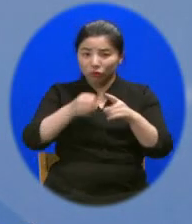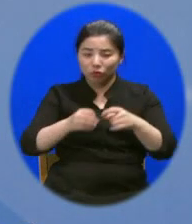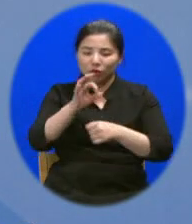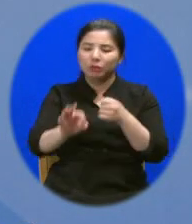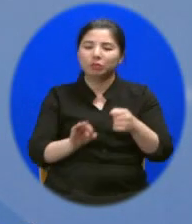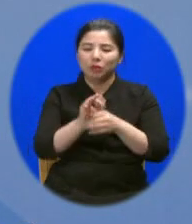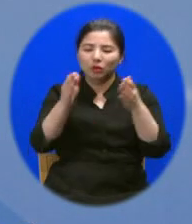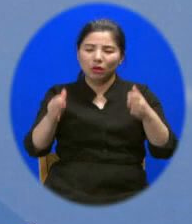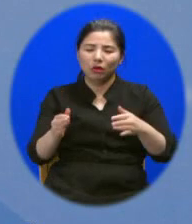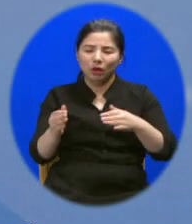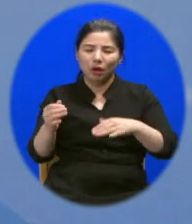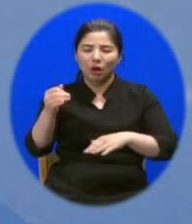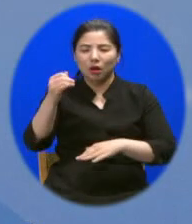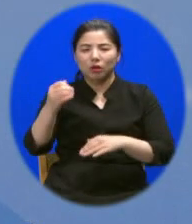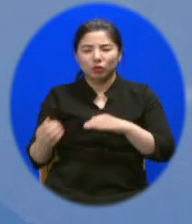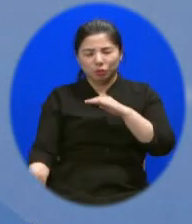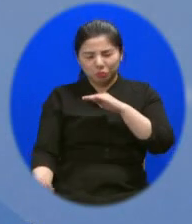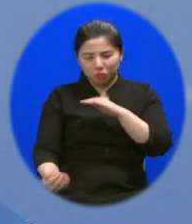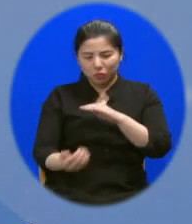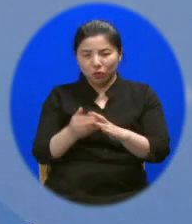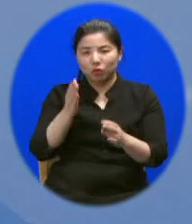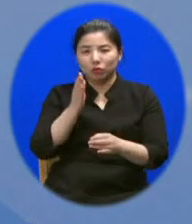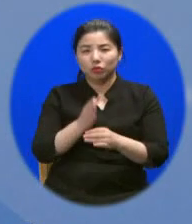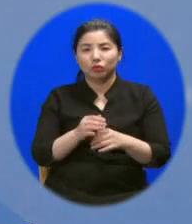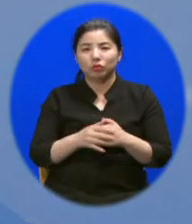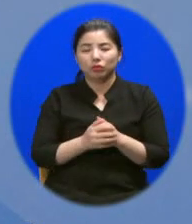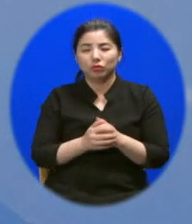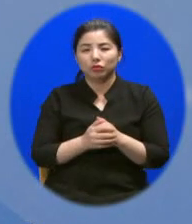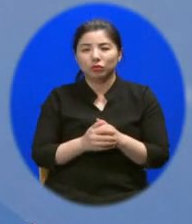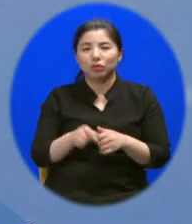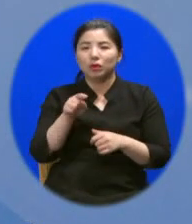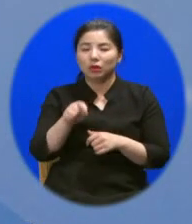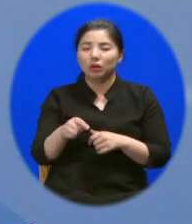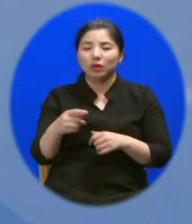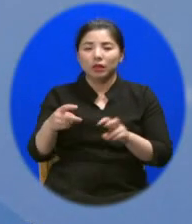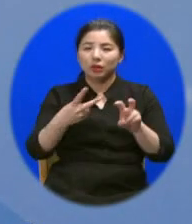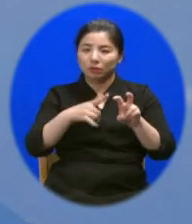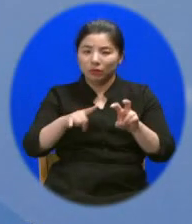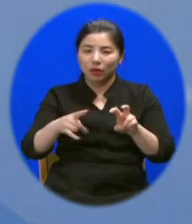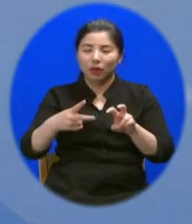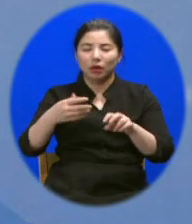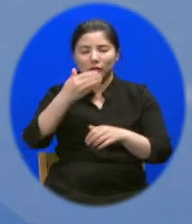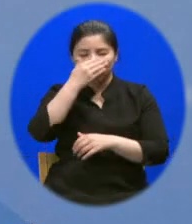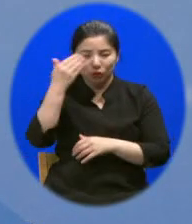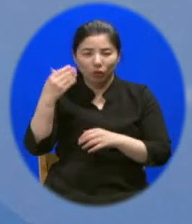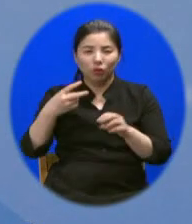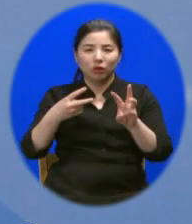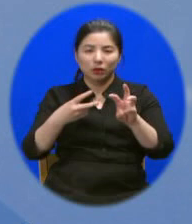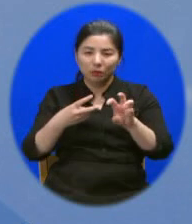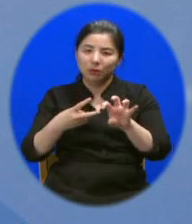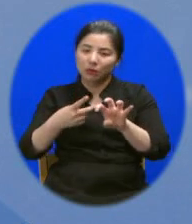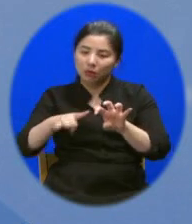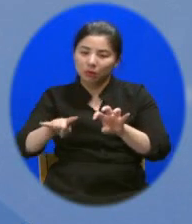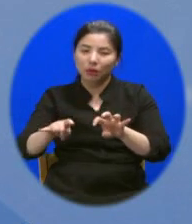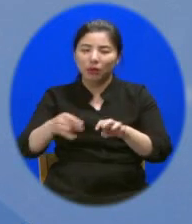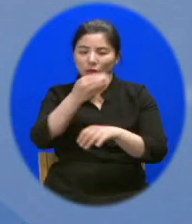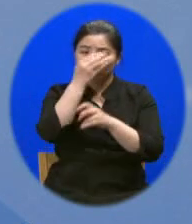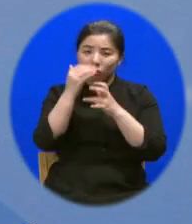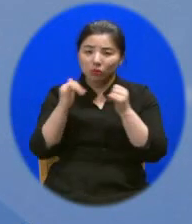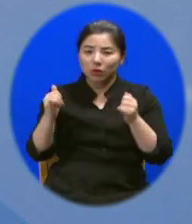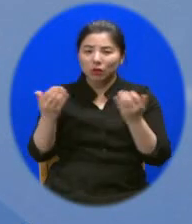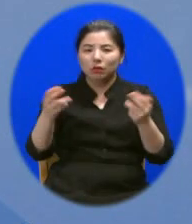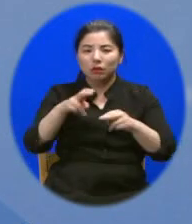최고치로 나타나고 있습니다 20대 청년과 삼사십 대 우리 젊은이들이